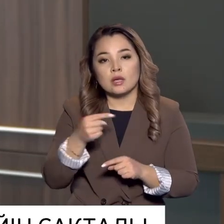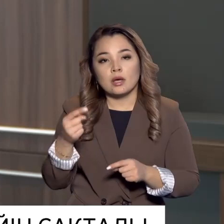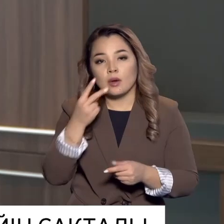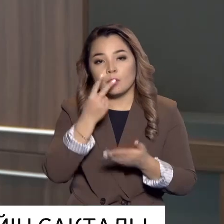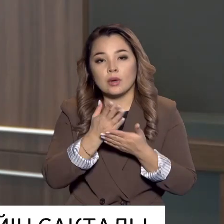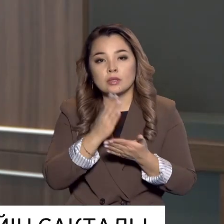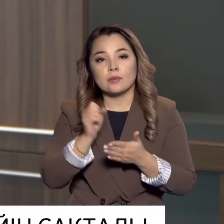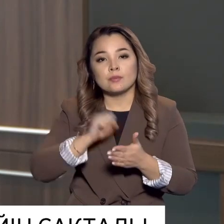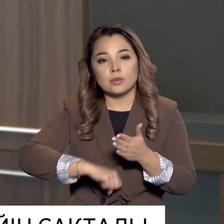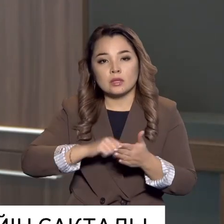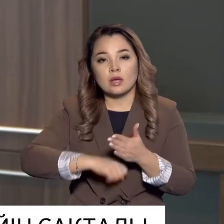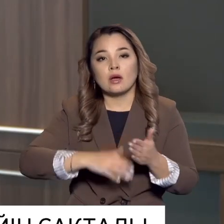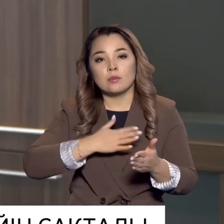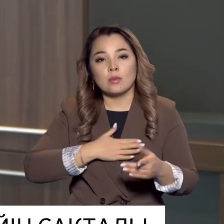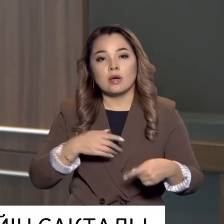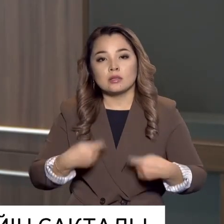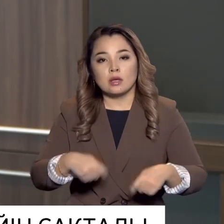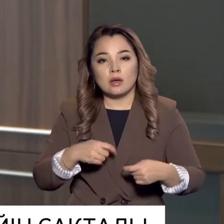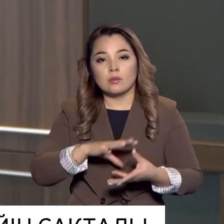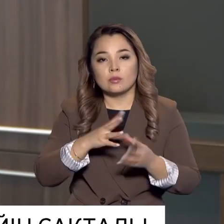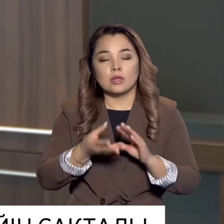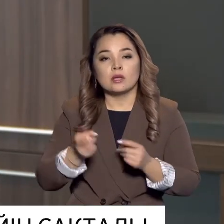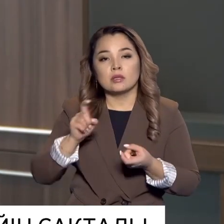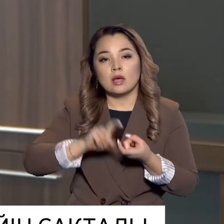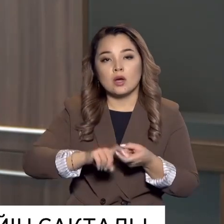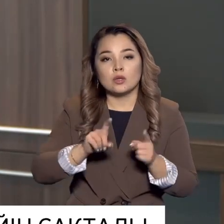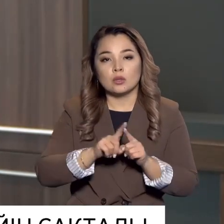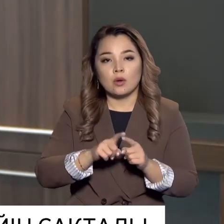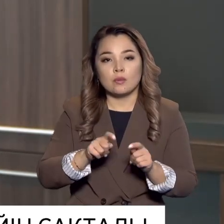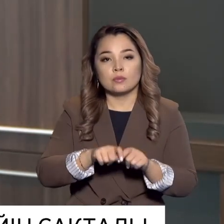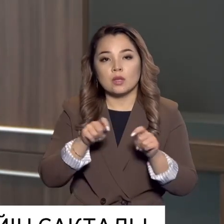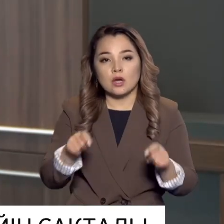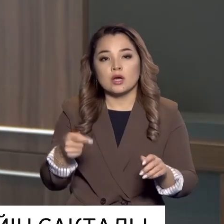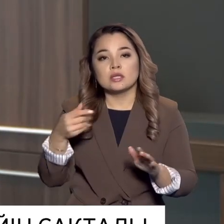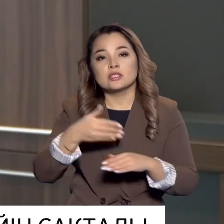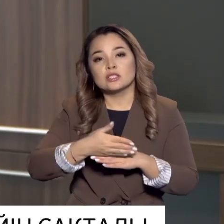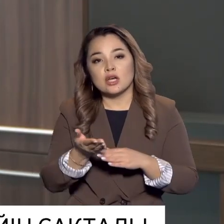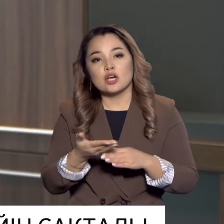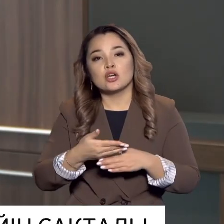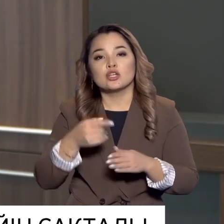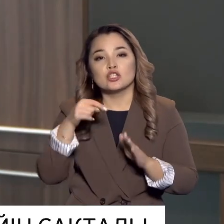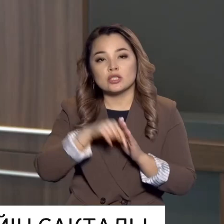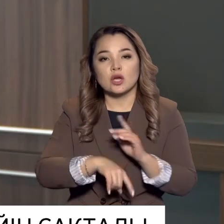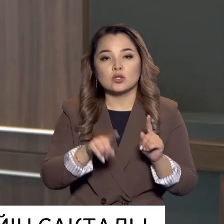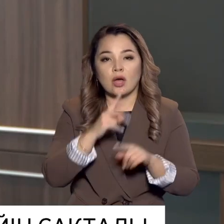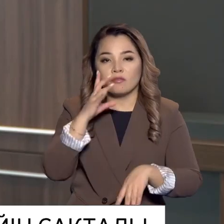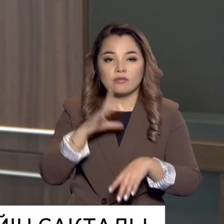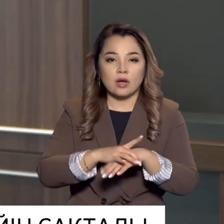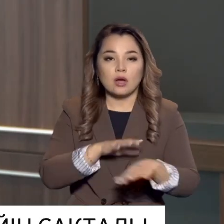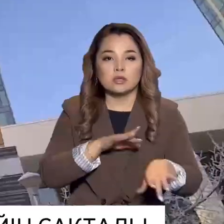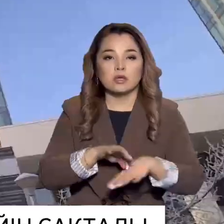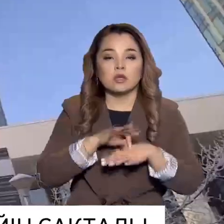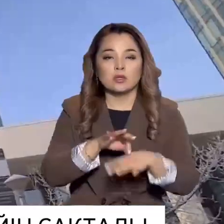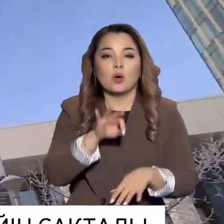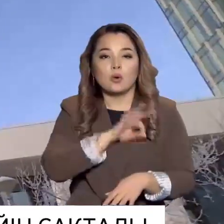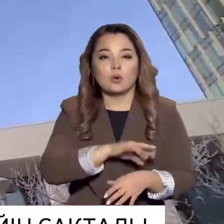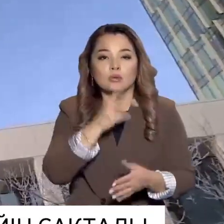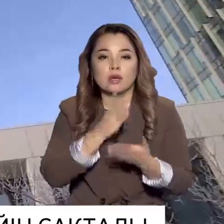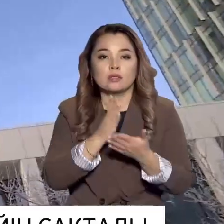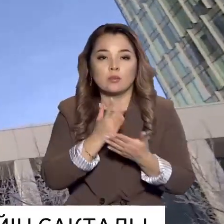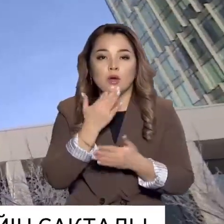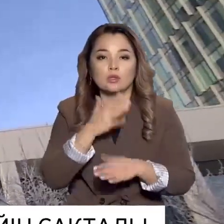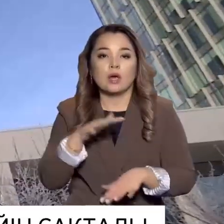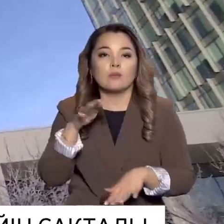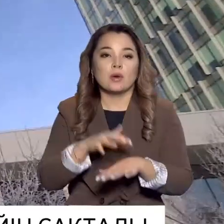мүмкін. Біздің нарықпен қатынасымыз барынша айқын. Сыртқы және ішкі факторларға қатысты қолданылған іс-әрекеттер орынды. Дегенмен ұлттық